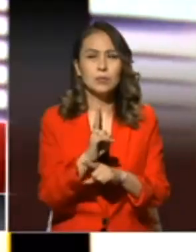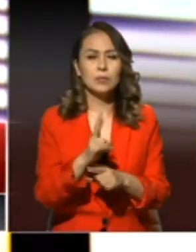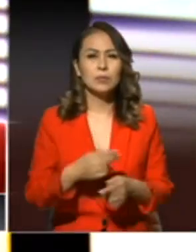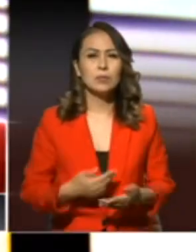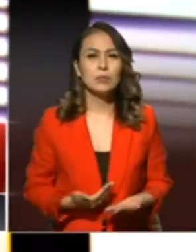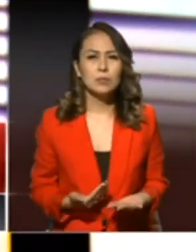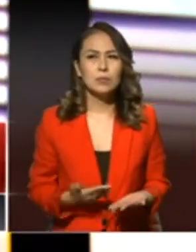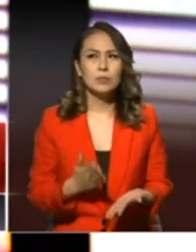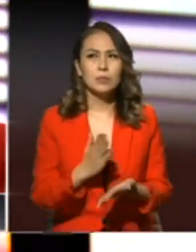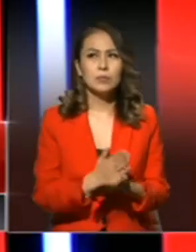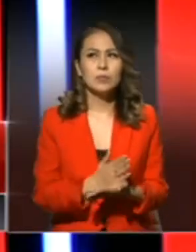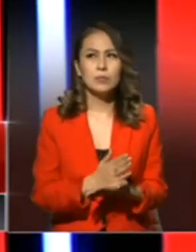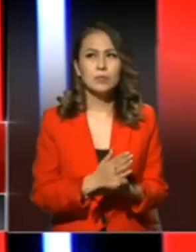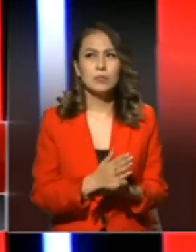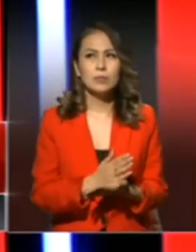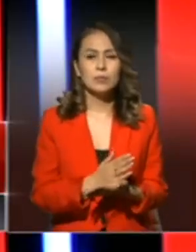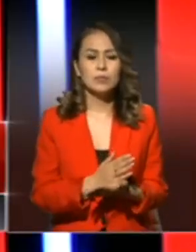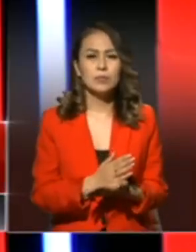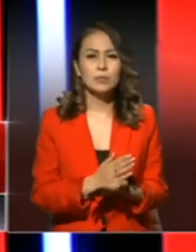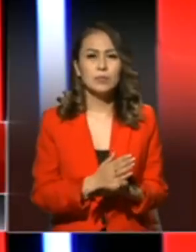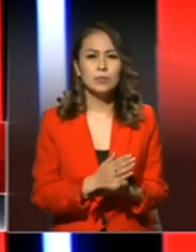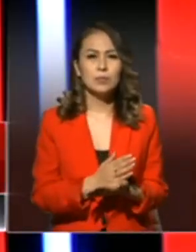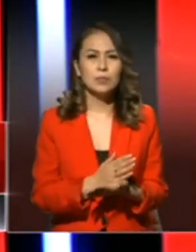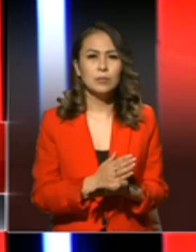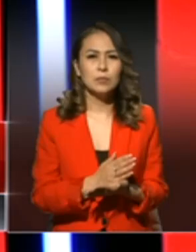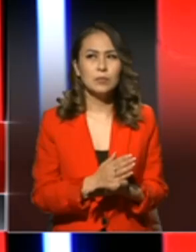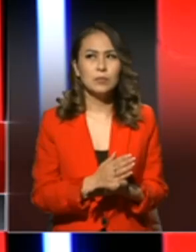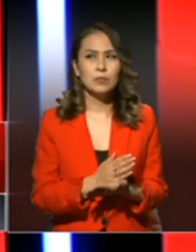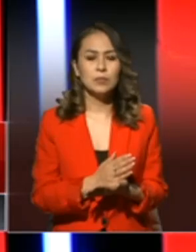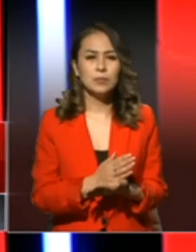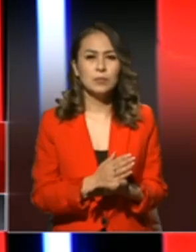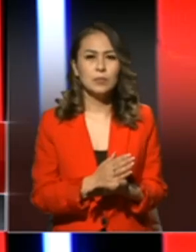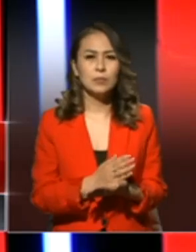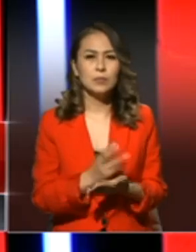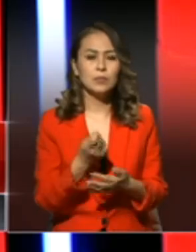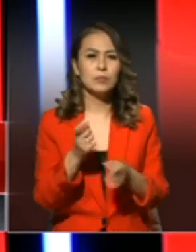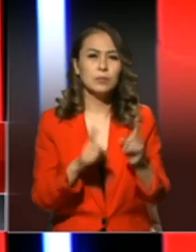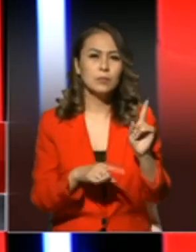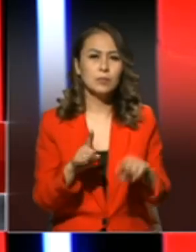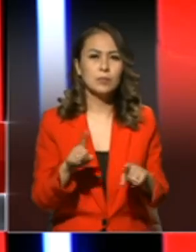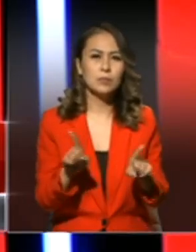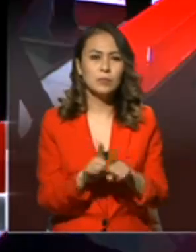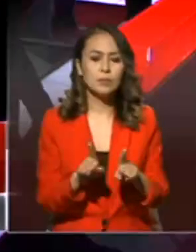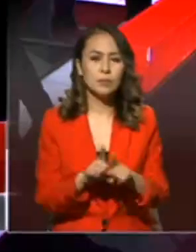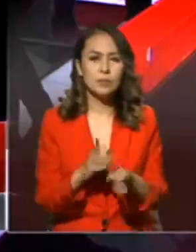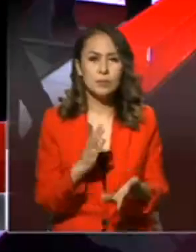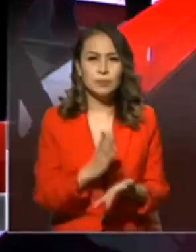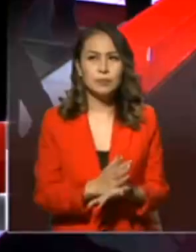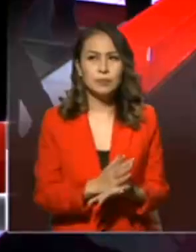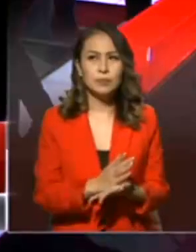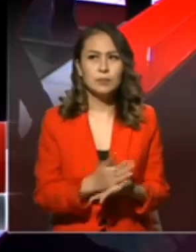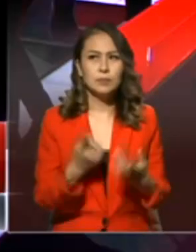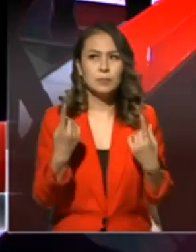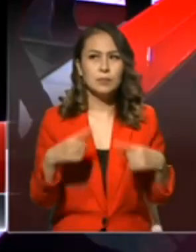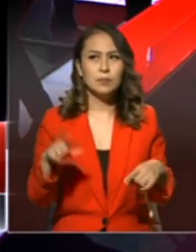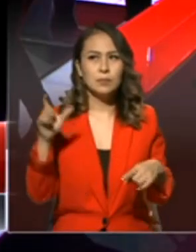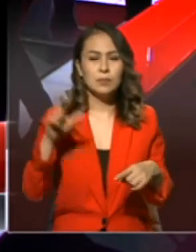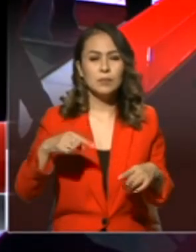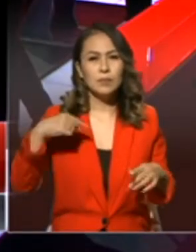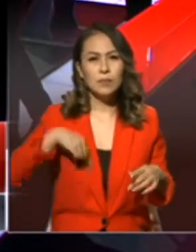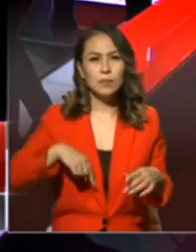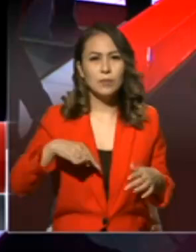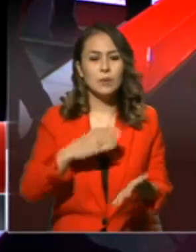өмір сүретін адамдар демагог болуы мүмкін. Жерге қамай салады. Ал кейбірлердікі менкіндей, иә, ол басқа адамның ішінде,